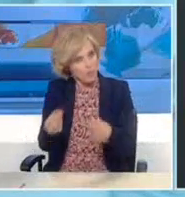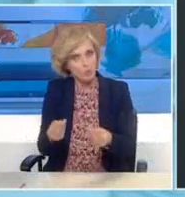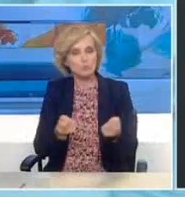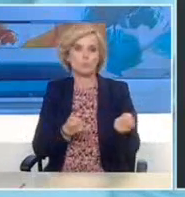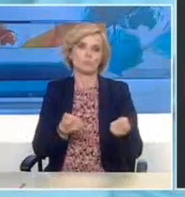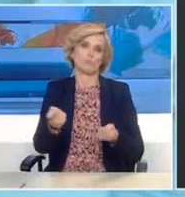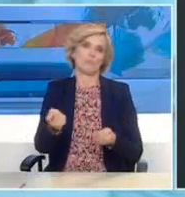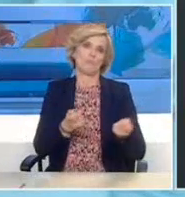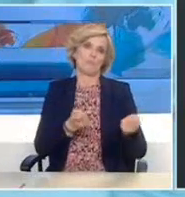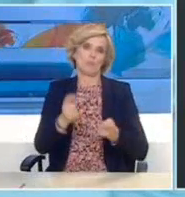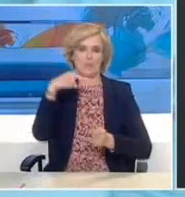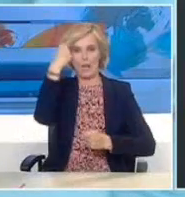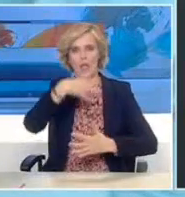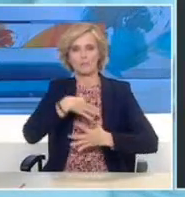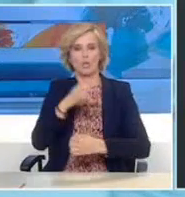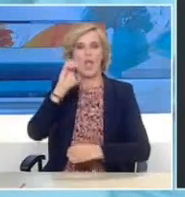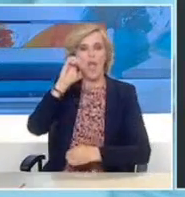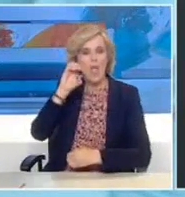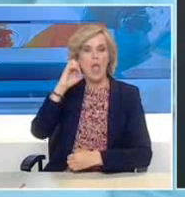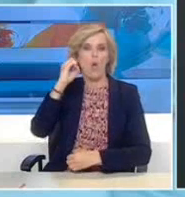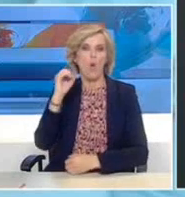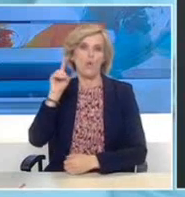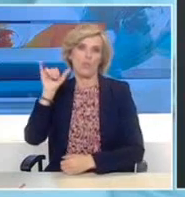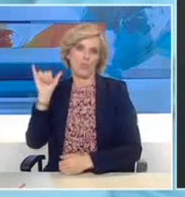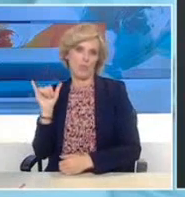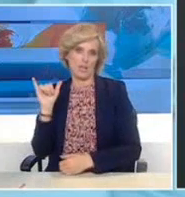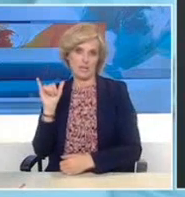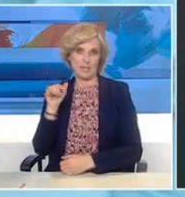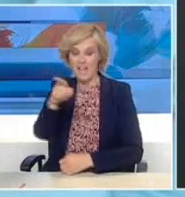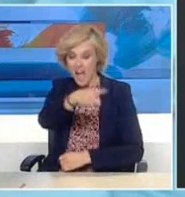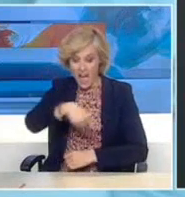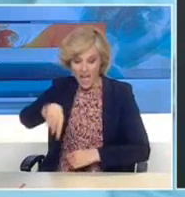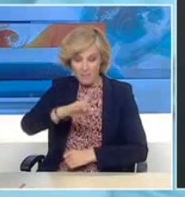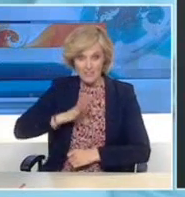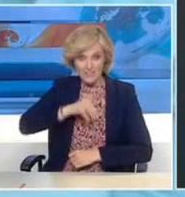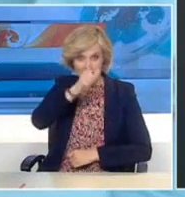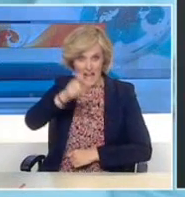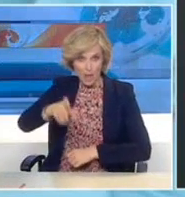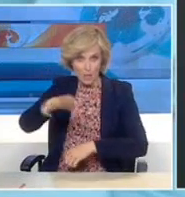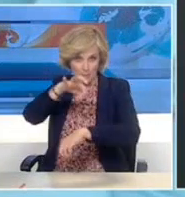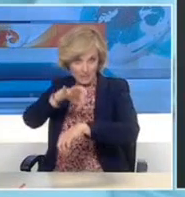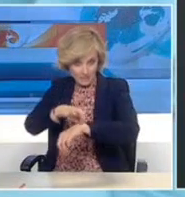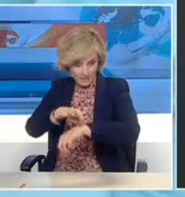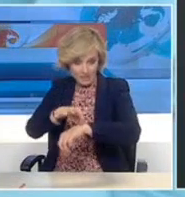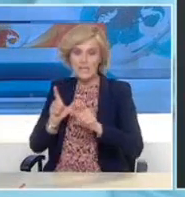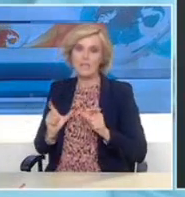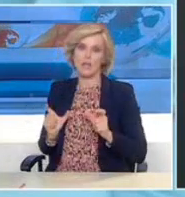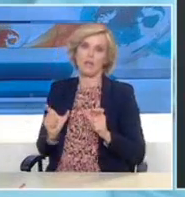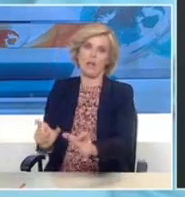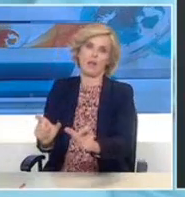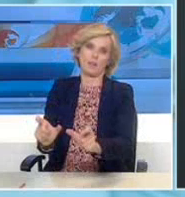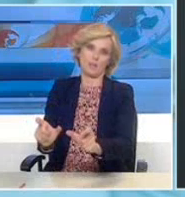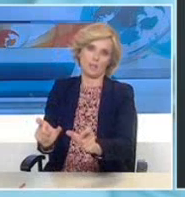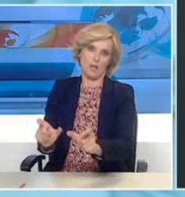οδηγίες από τον εκπρόσωπο του ΕΟΔΗ. Βεβαίως οι νοσούντες θα παραμείνουν σε καραντίνα και από εκεί και πέρα θα